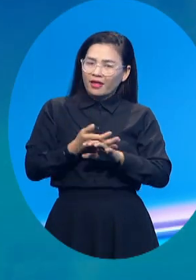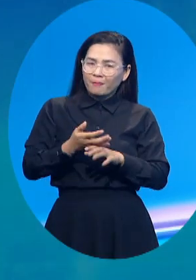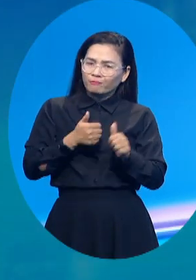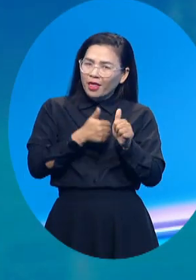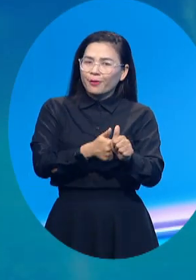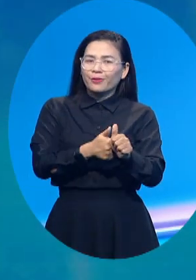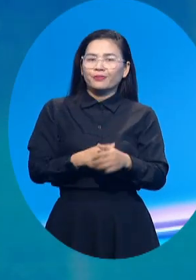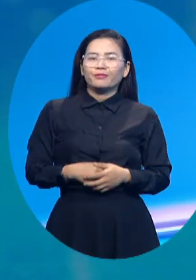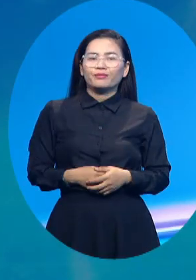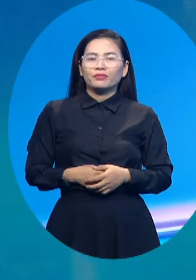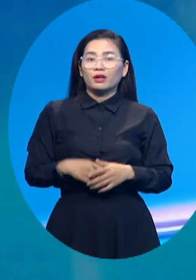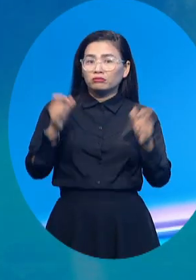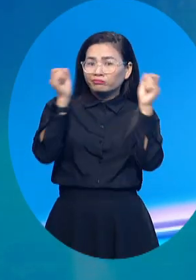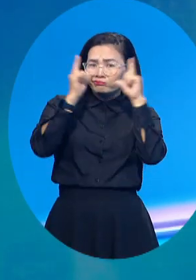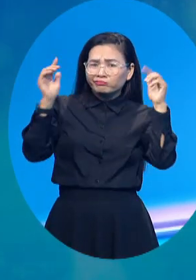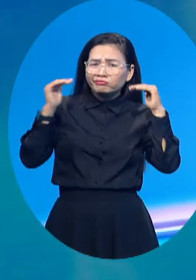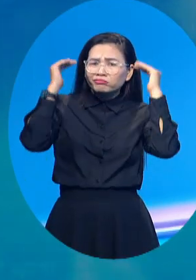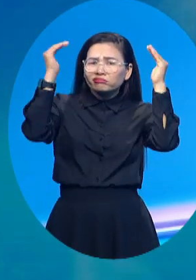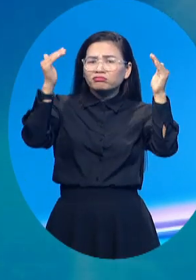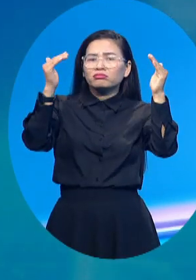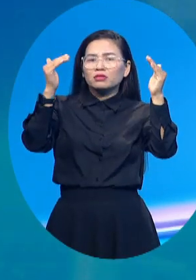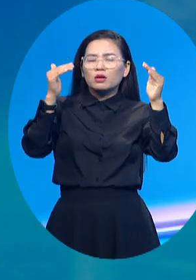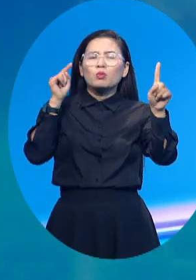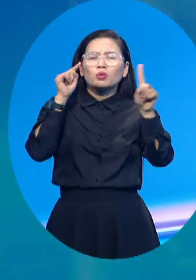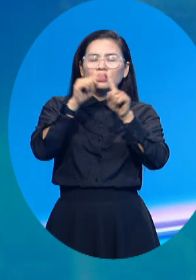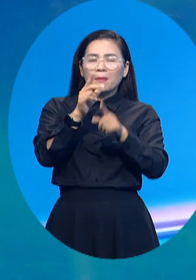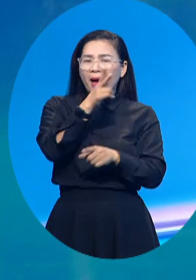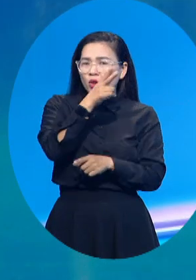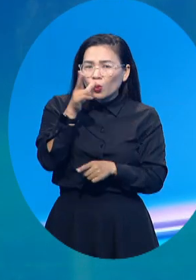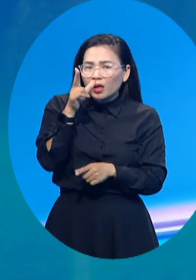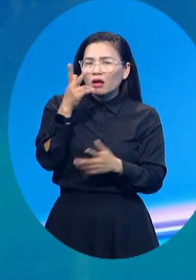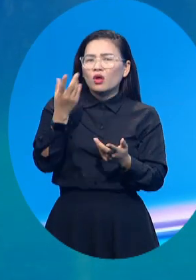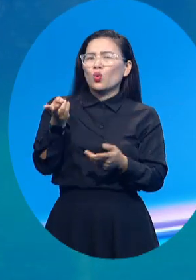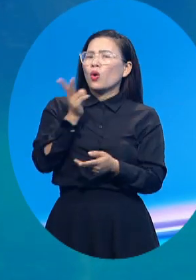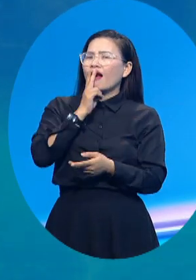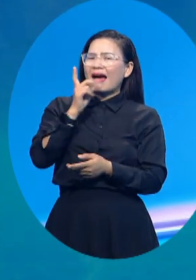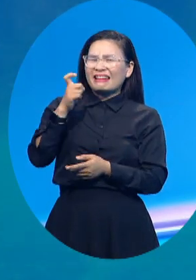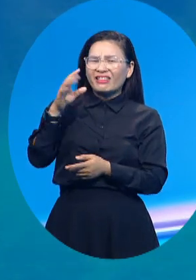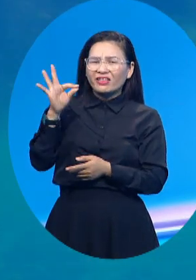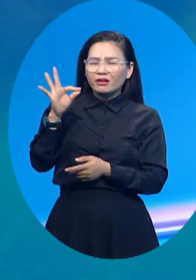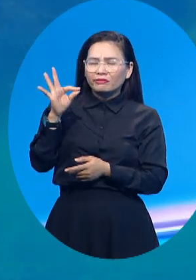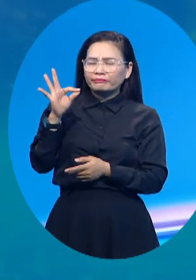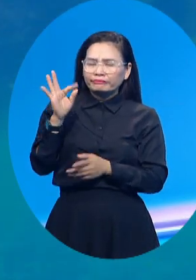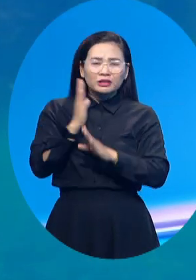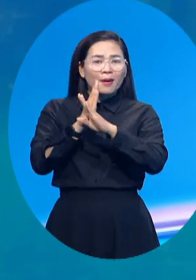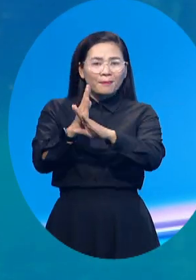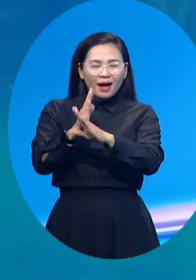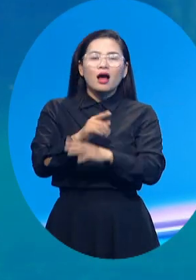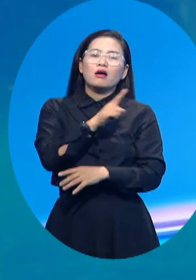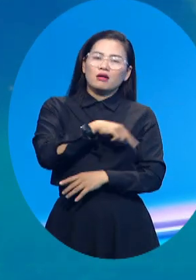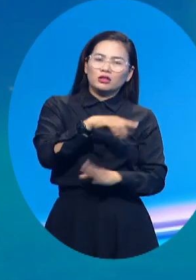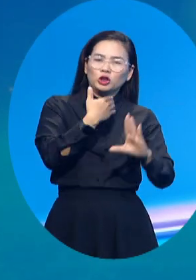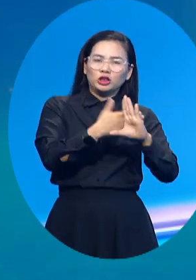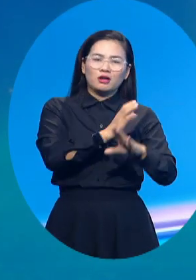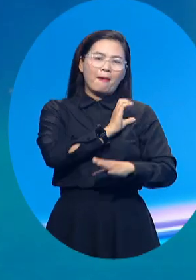với mục đích nâng cao nhận thức cho giáo viên học sinh trong việc Phong chống ma túy và tác hại của thuốc lá điện tử tại trường trung học phổ thông Cao vó thành phố